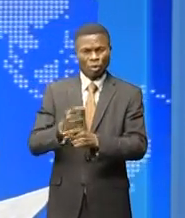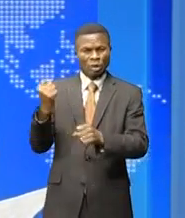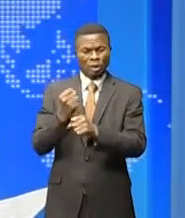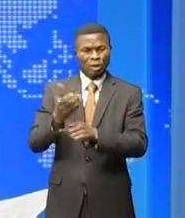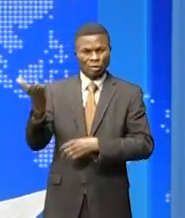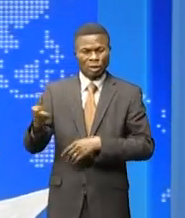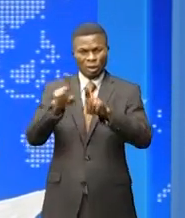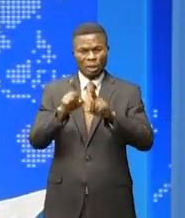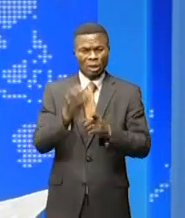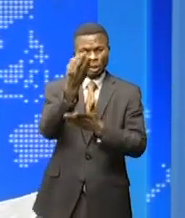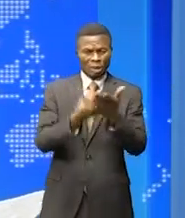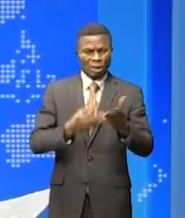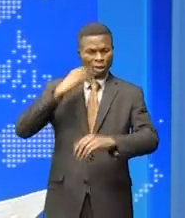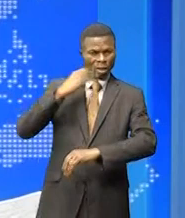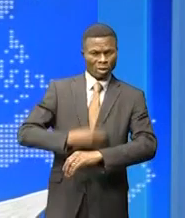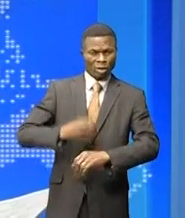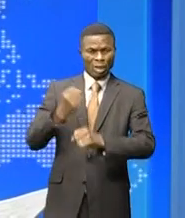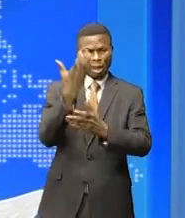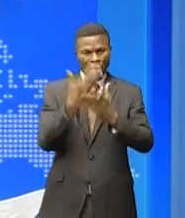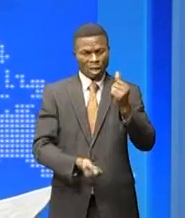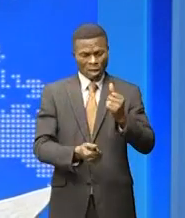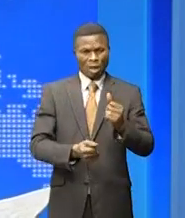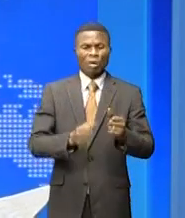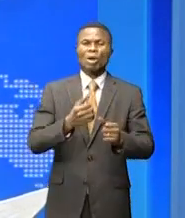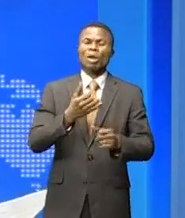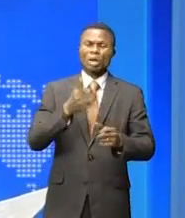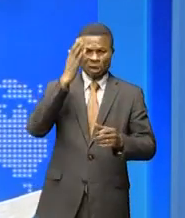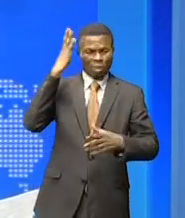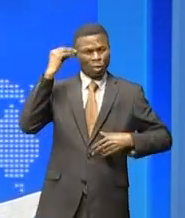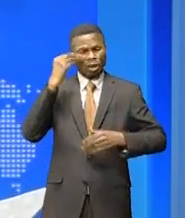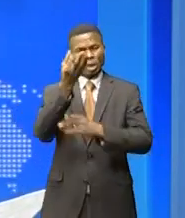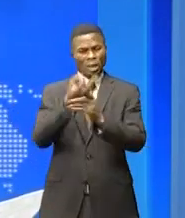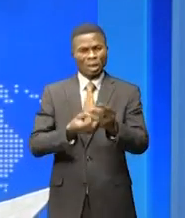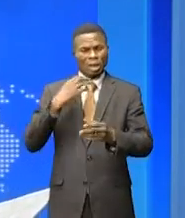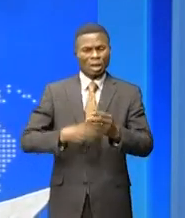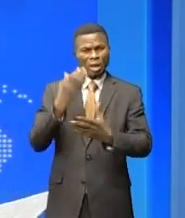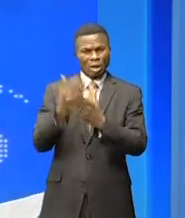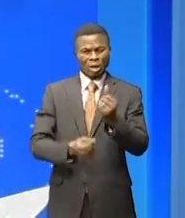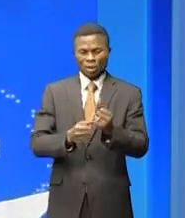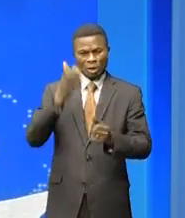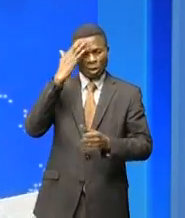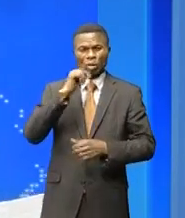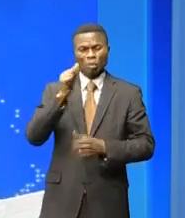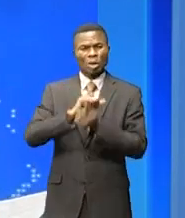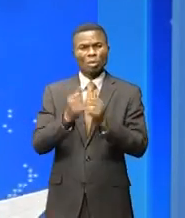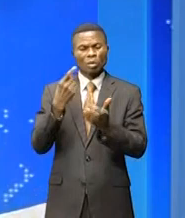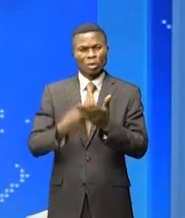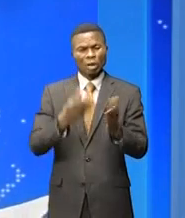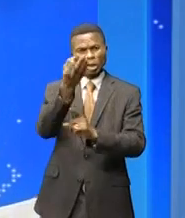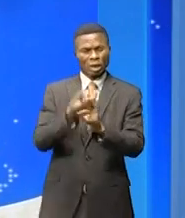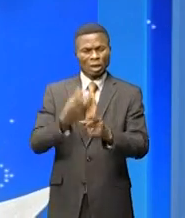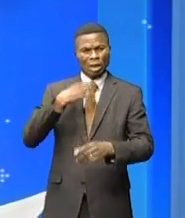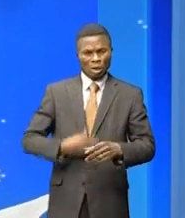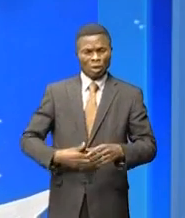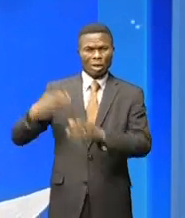activité, les listes de magistrats absents justifiés, les listes de magistrats absents non justifiés, les listes de magistrats